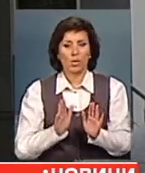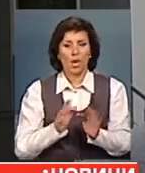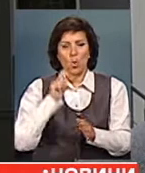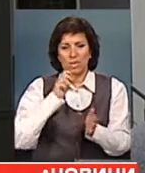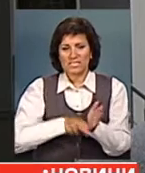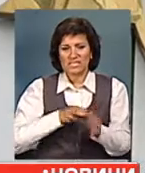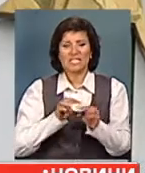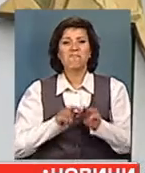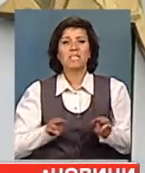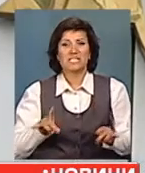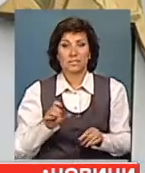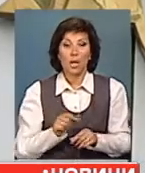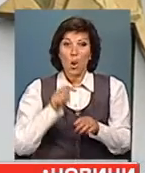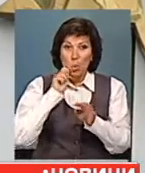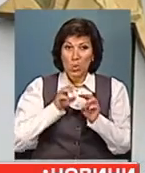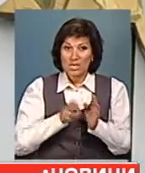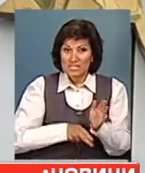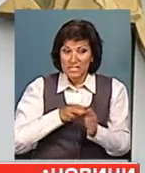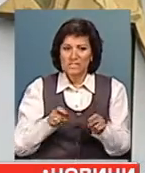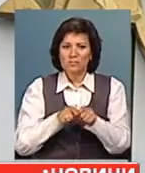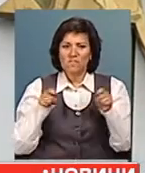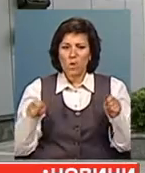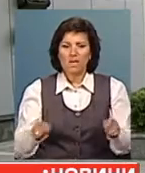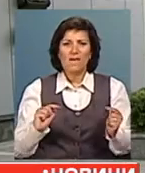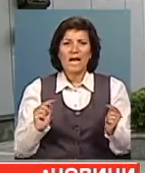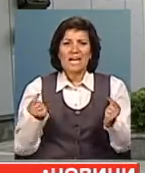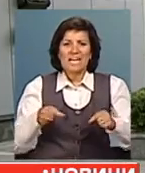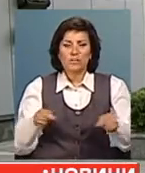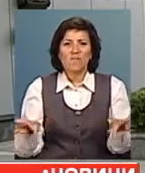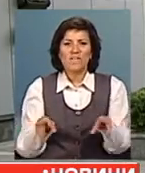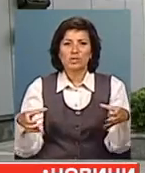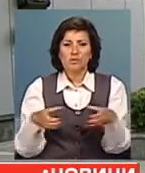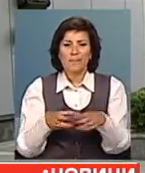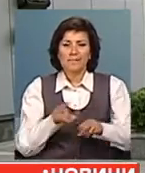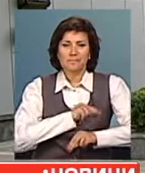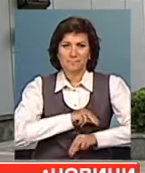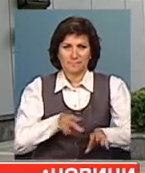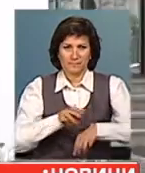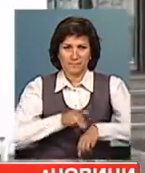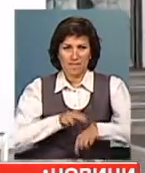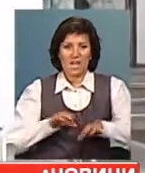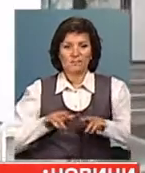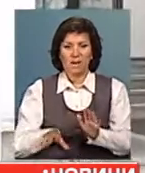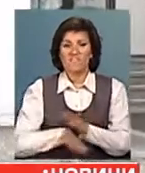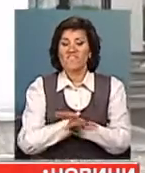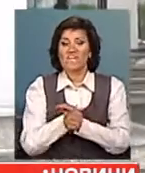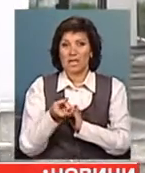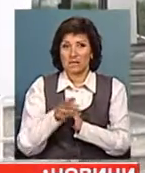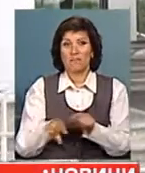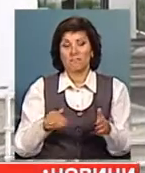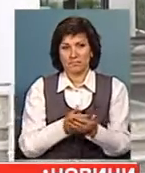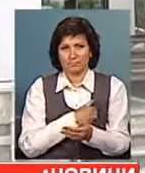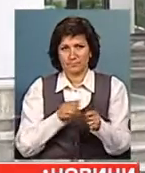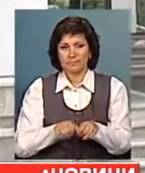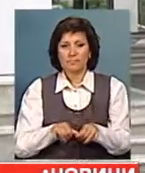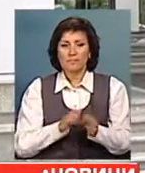«Укрзалізниці», но и у министра. В «Укрзалізниці» навіть створили кризовий штаб, який співпрацює з правоохоронцями у справі викрадення. Відомство має також намір